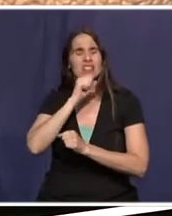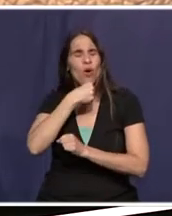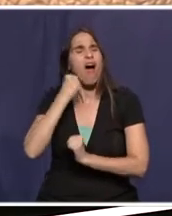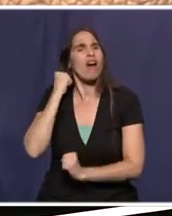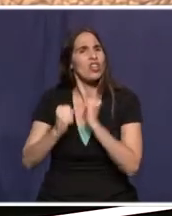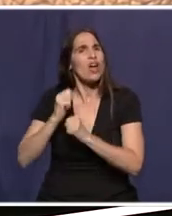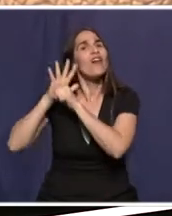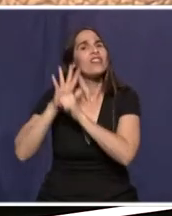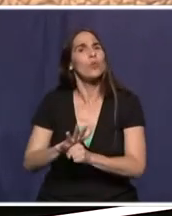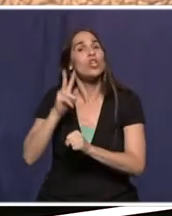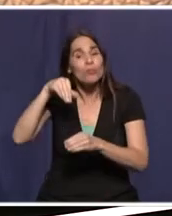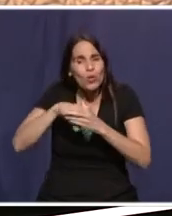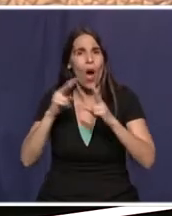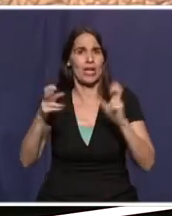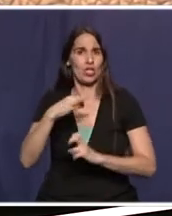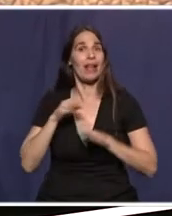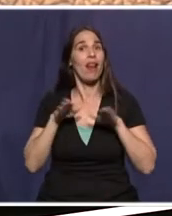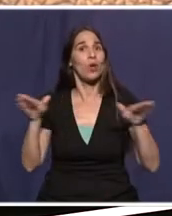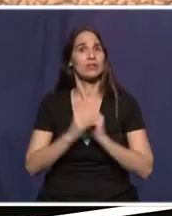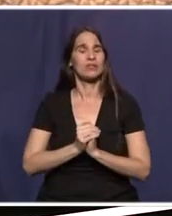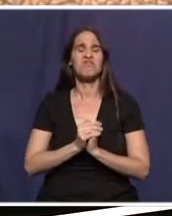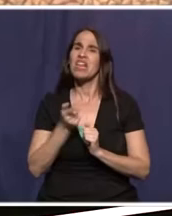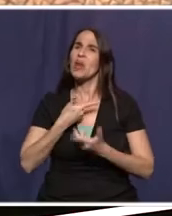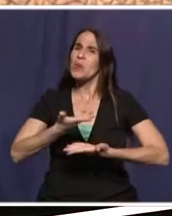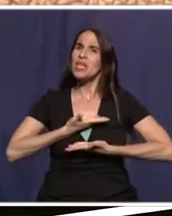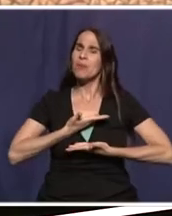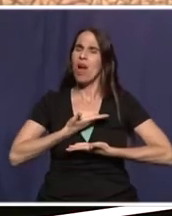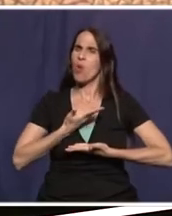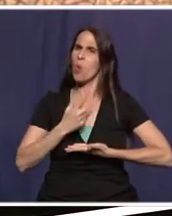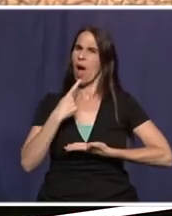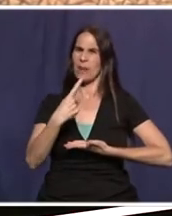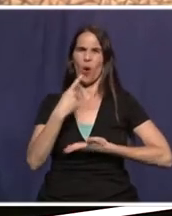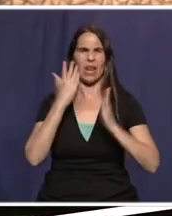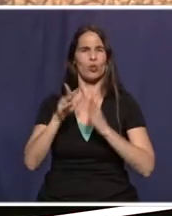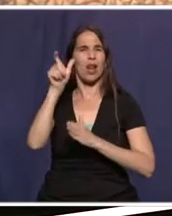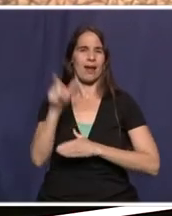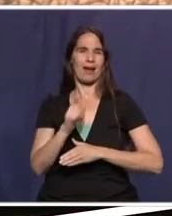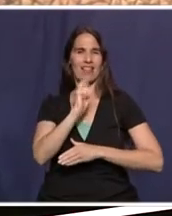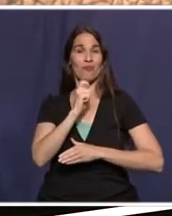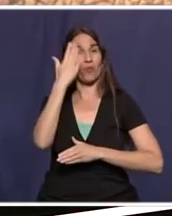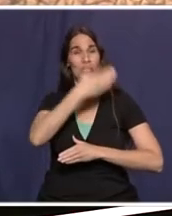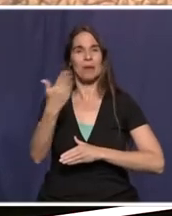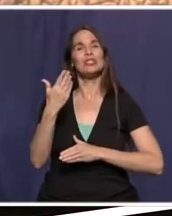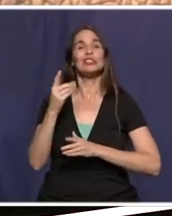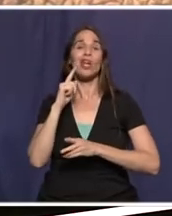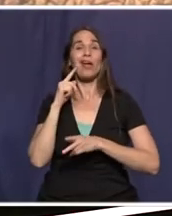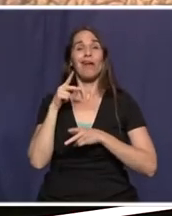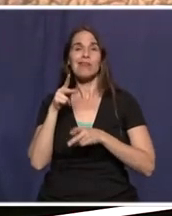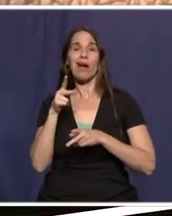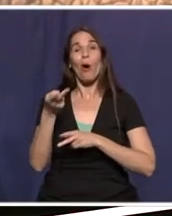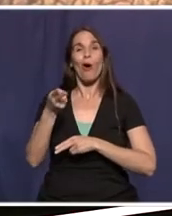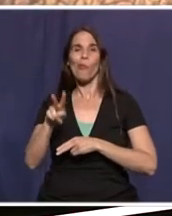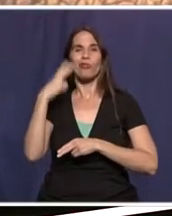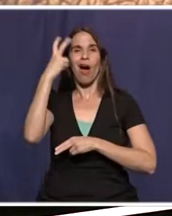דמעות ודיכוי הקיימת בעירי לוד. נראה שהשלמנו עם אמירות אלימות של כתב מפורסם אחד שצחק על צדק פואטי במות ערבים